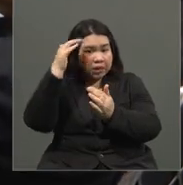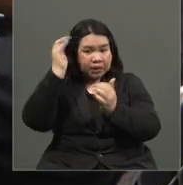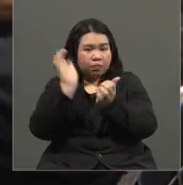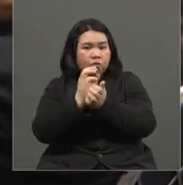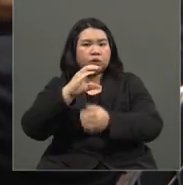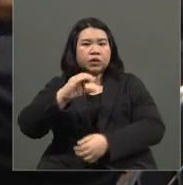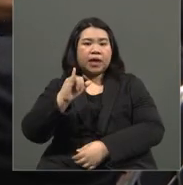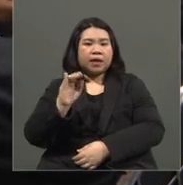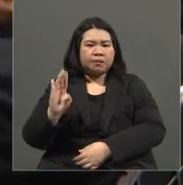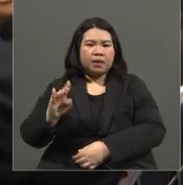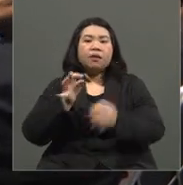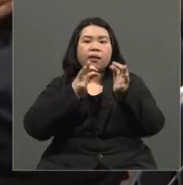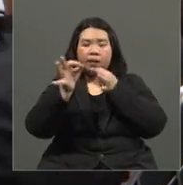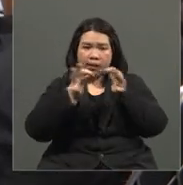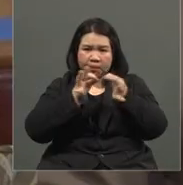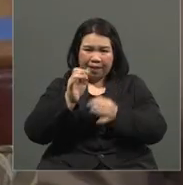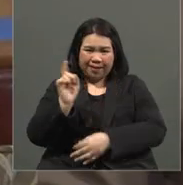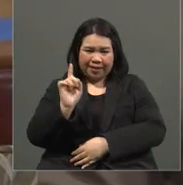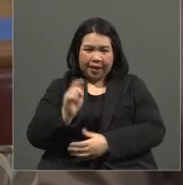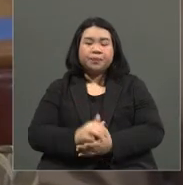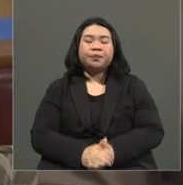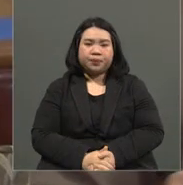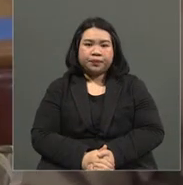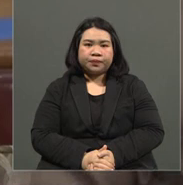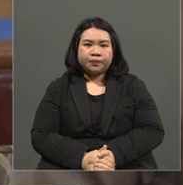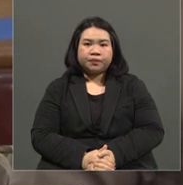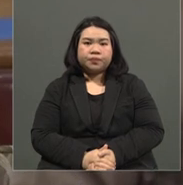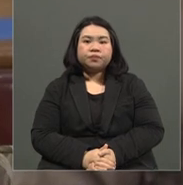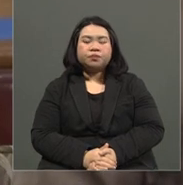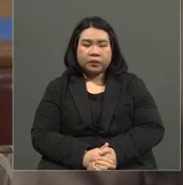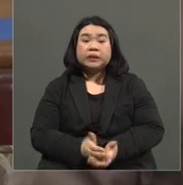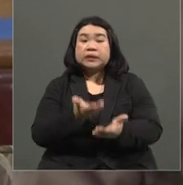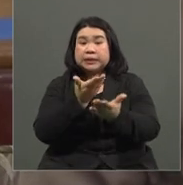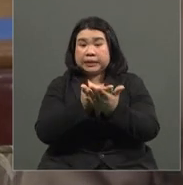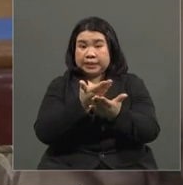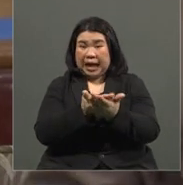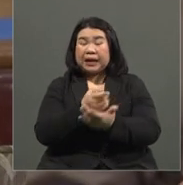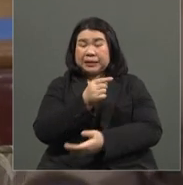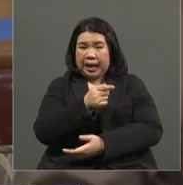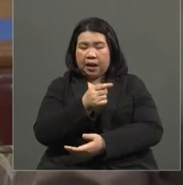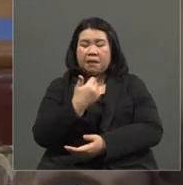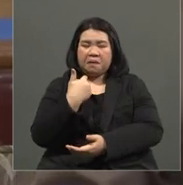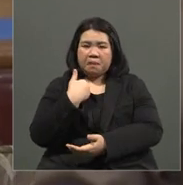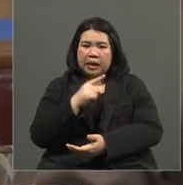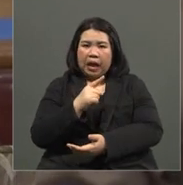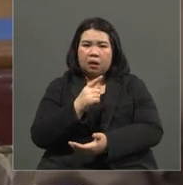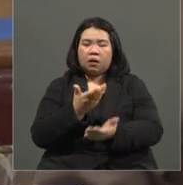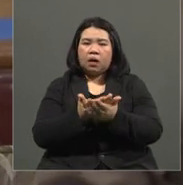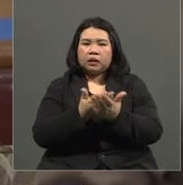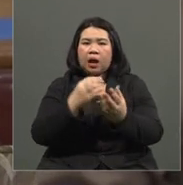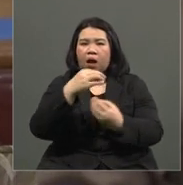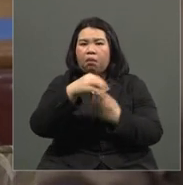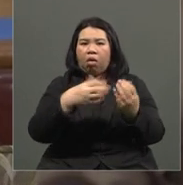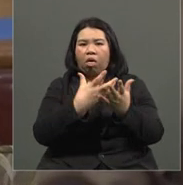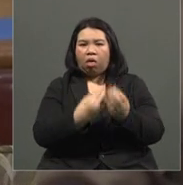ตำรวจสอบสวนกลางเปิดเผยระหว่างแถลงผลการจับกุมเมื่อวานนี้นะครับว่าเงินที่ผู้ต้องหาหลอกไปจากผู้เสียหายนั้นขณะนี้เขบอก